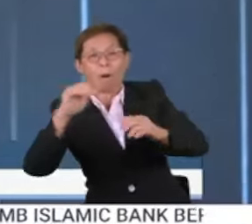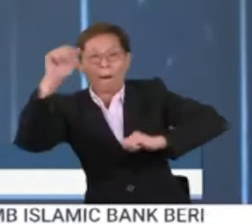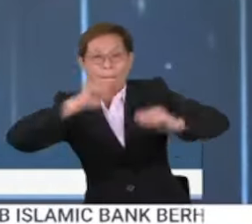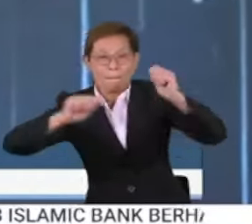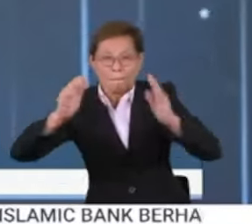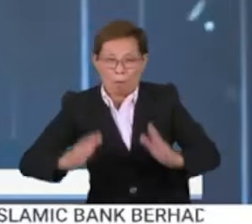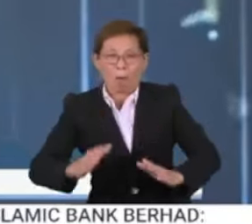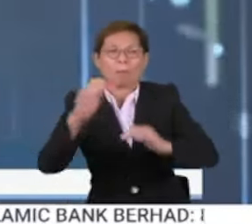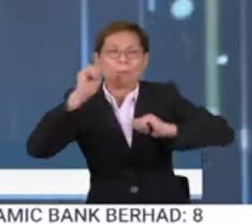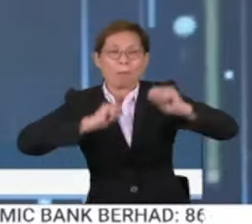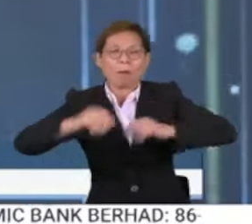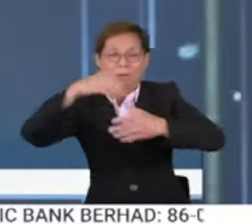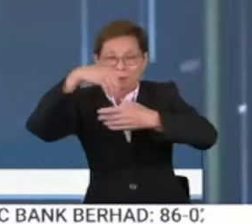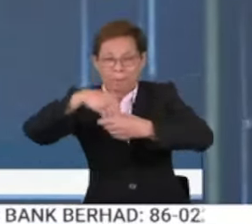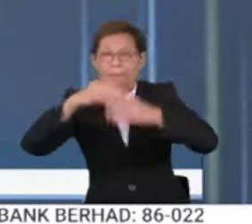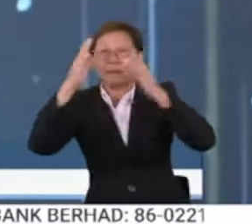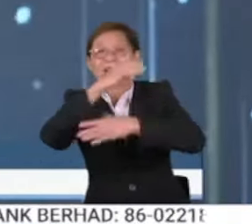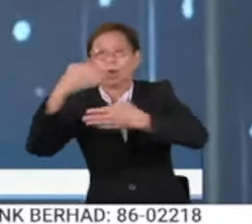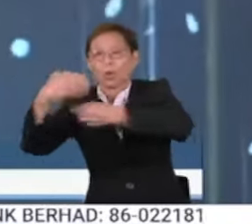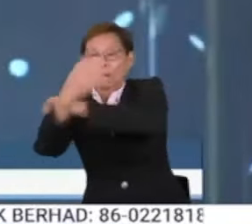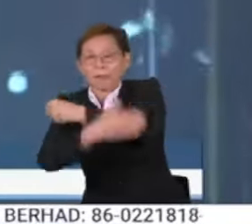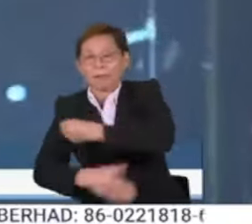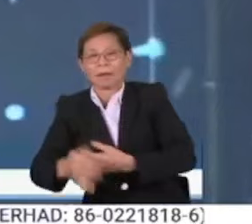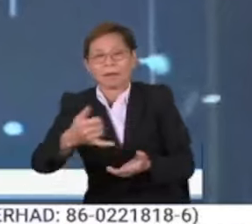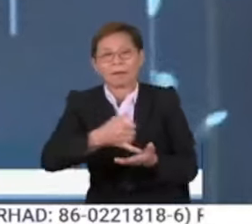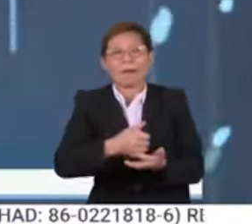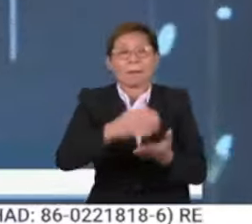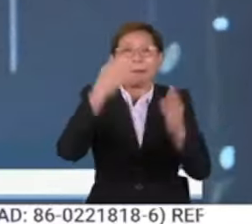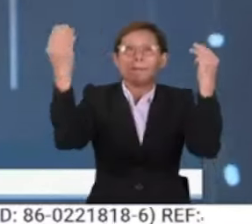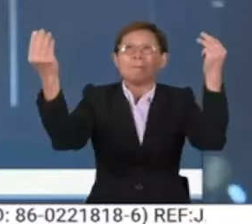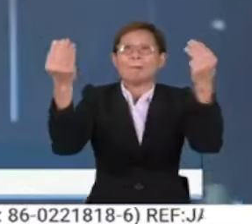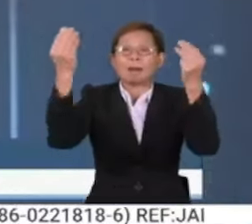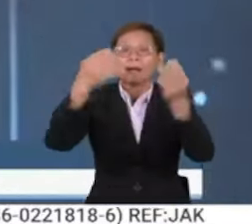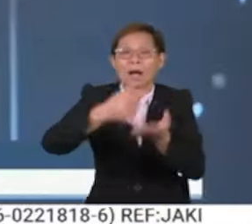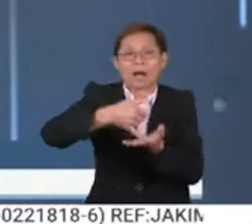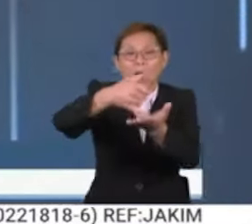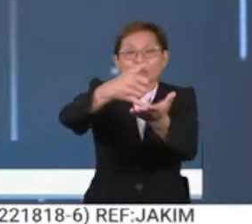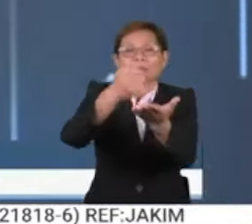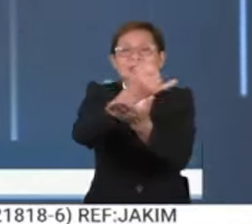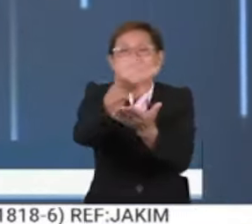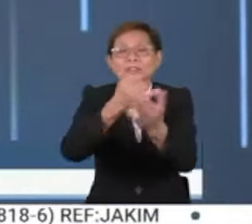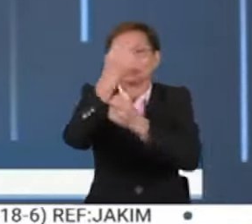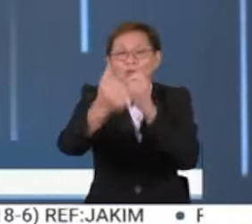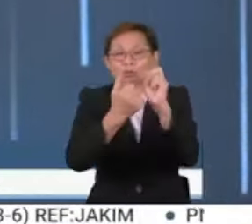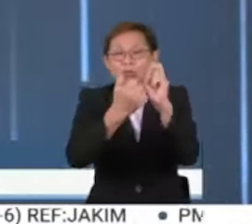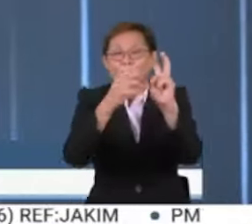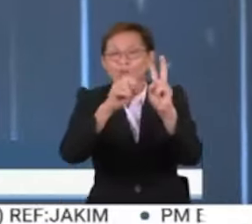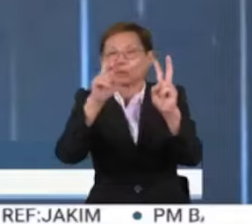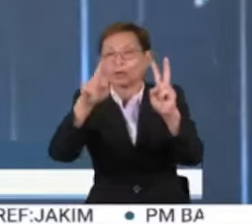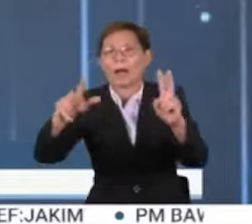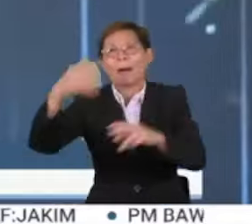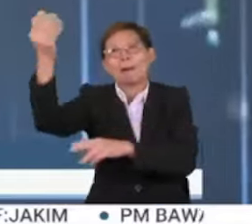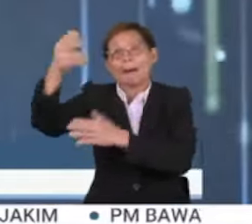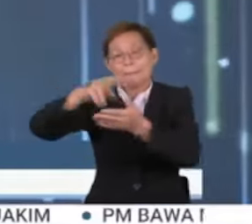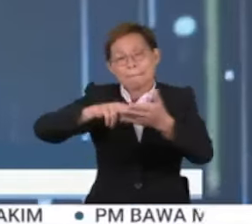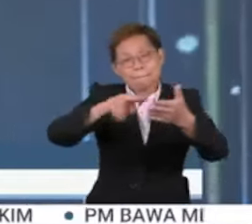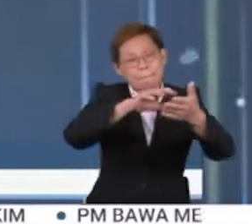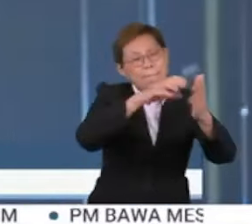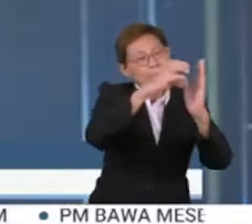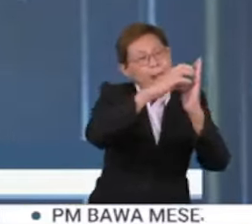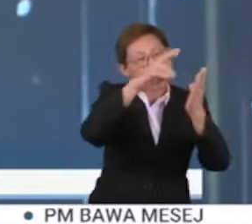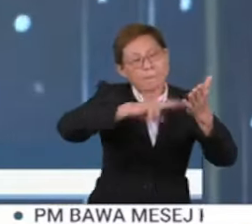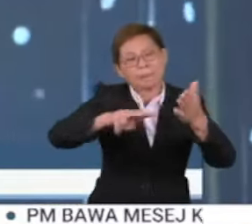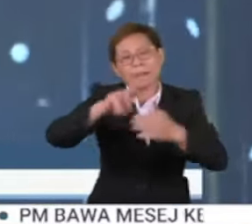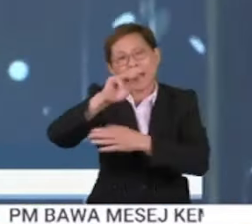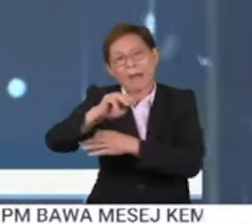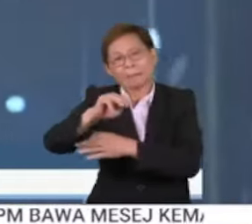dan luar negara. Beliau berkata demikian pada Majlis Anugerah Seni Budaya Sarawak 2023 dan teks ucapannya dibaca oleh Menteri